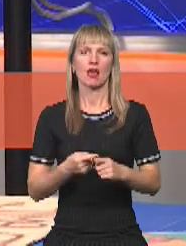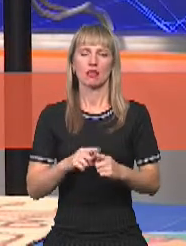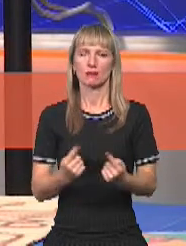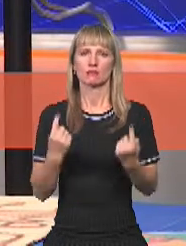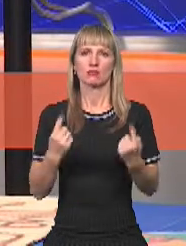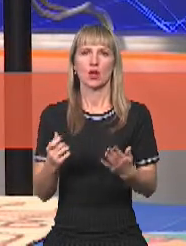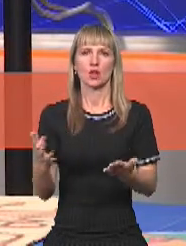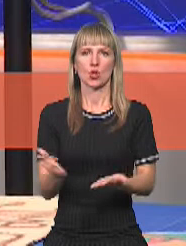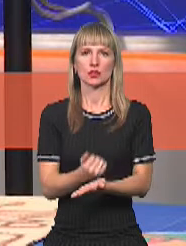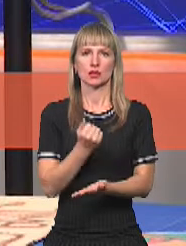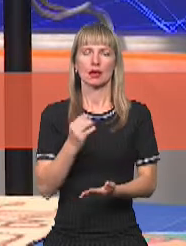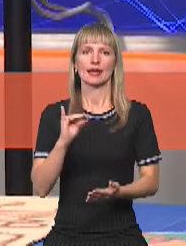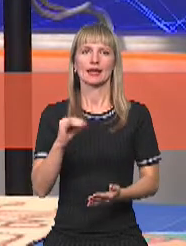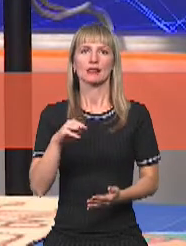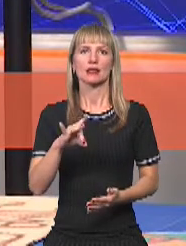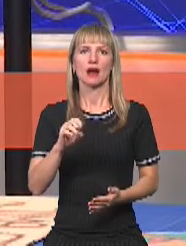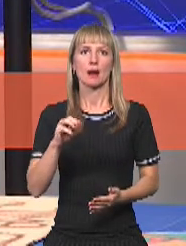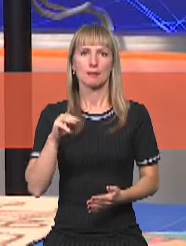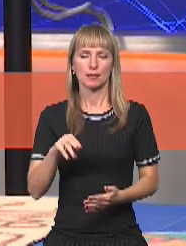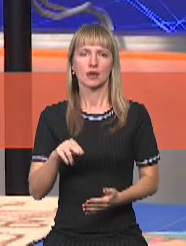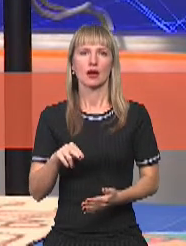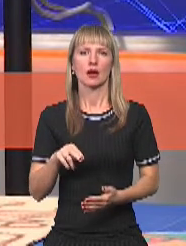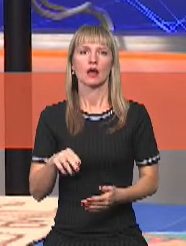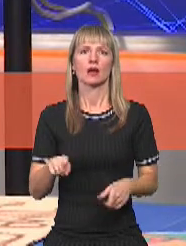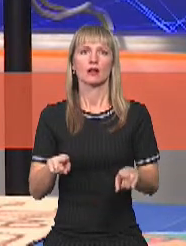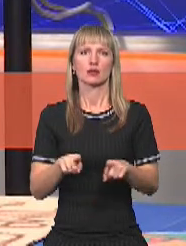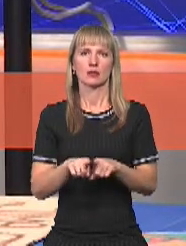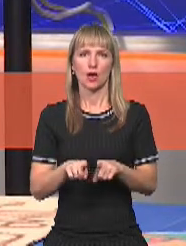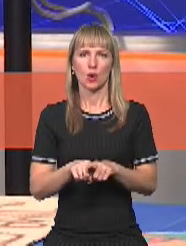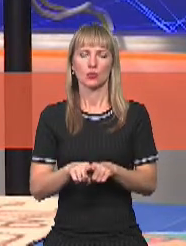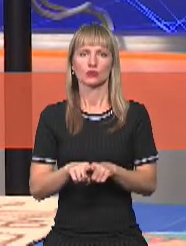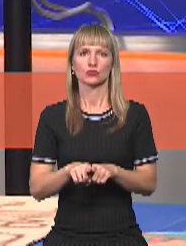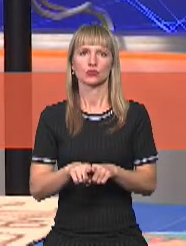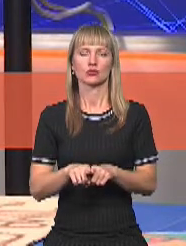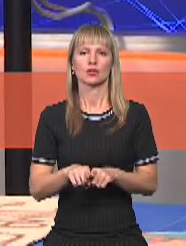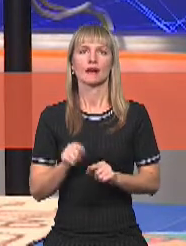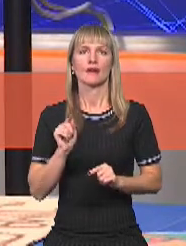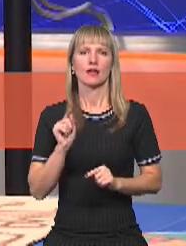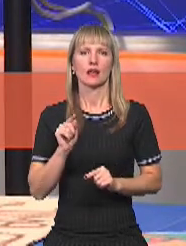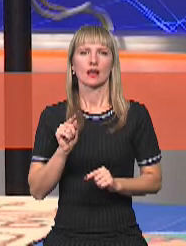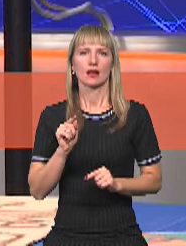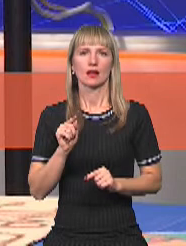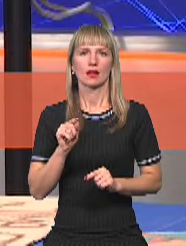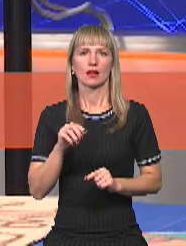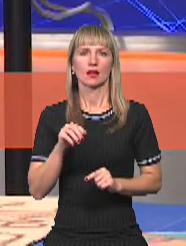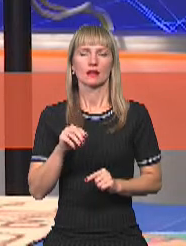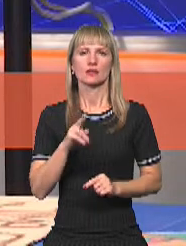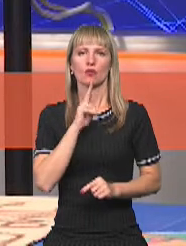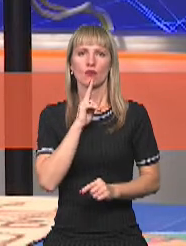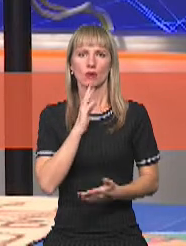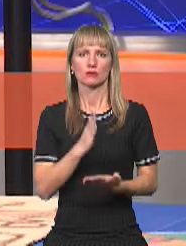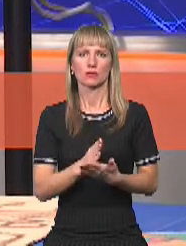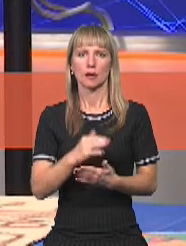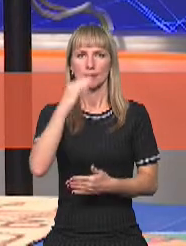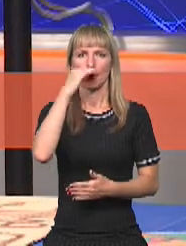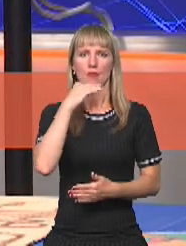навіть Дональд Трамп уже прибув на цей марш. Недовго був, нічого не обіцяв, але принаймні він уже звернув до цього увагу. Папа